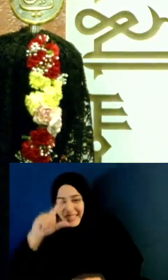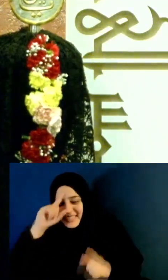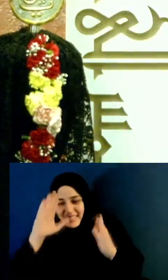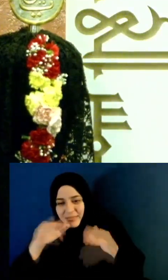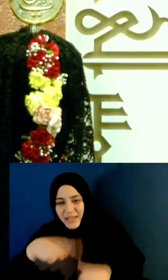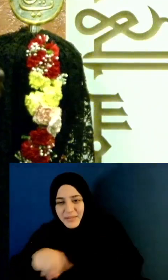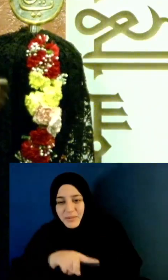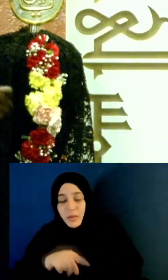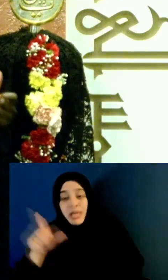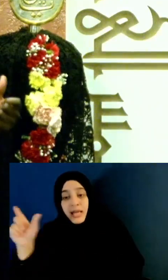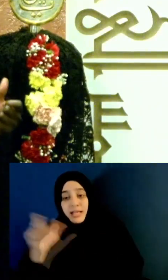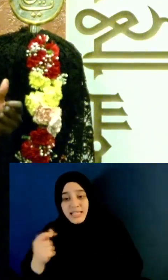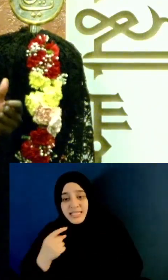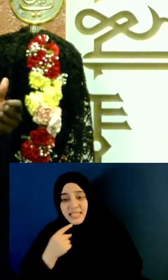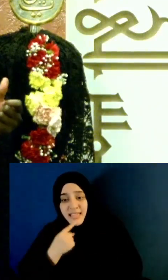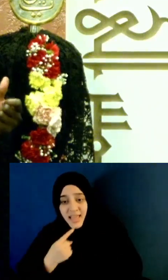لَا